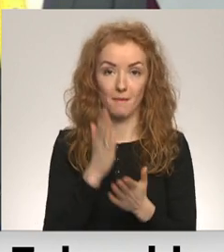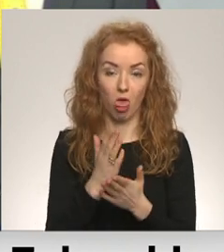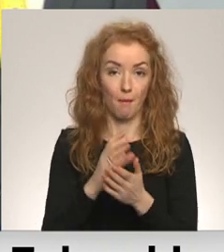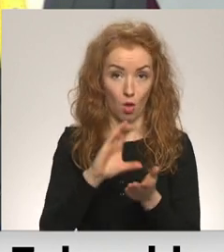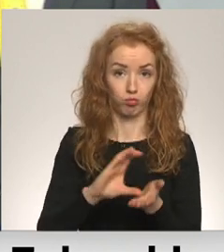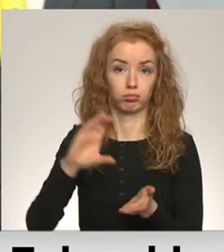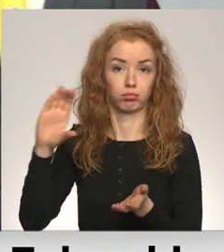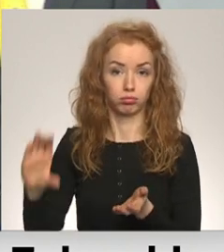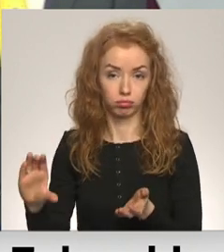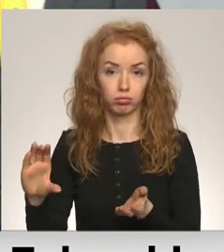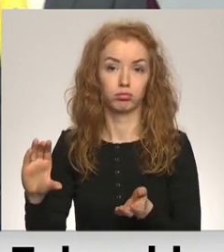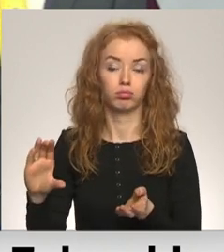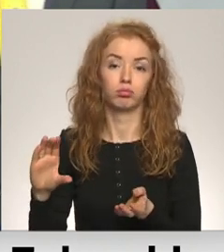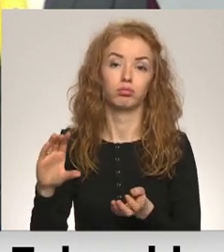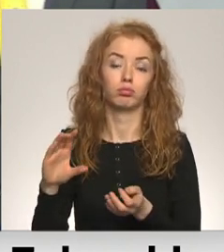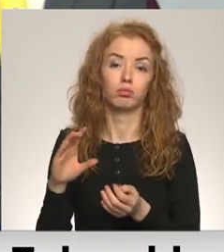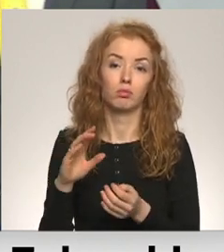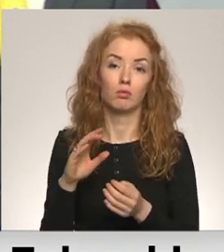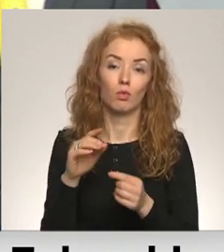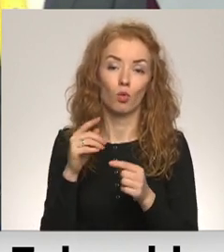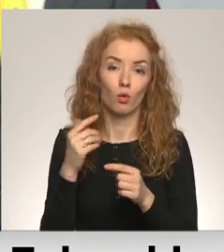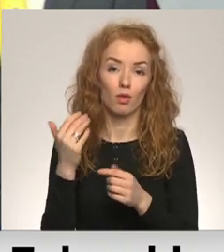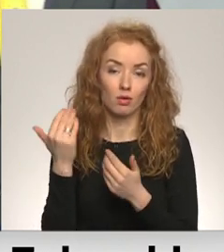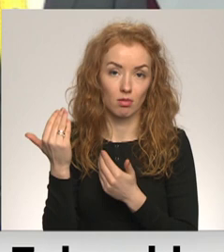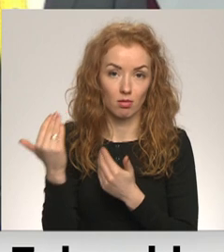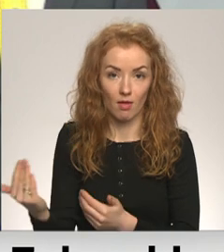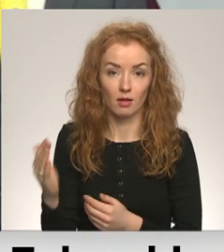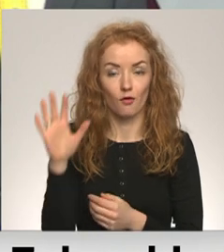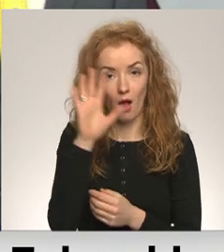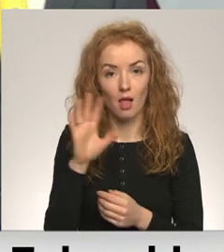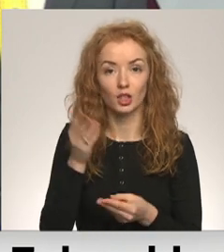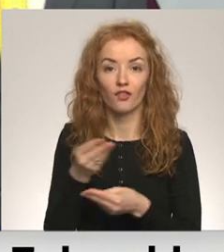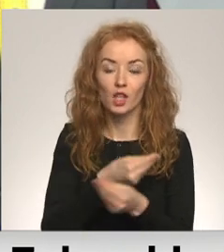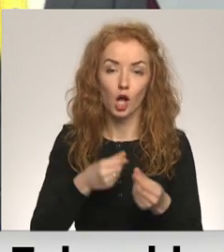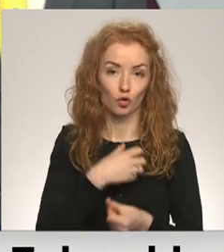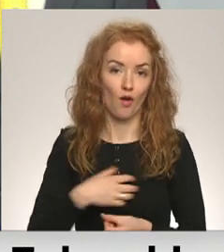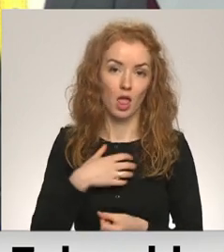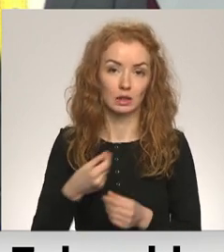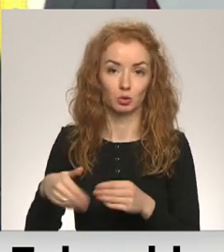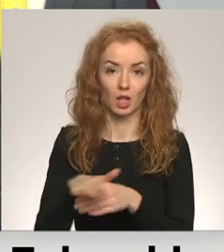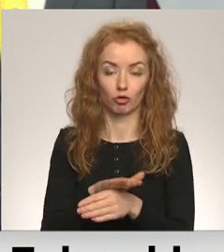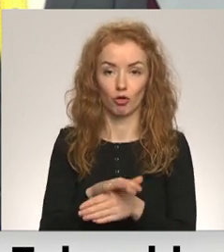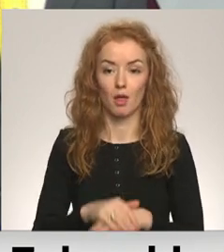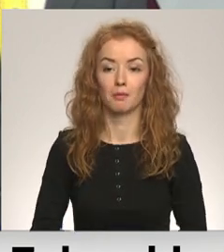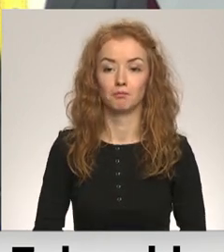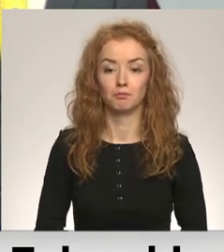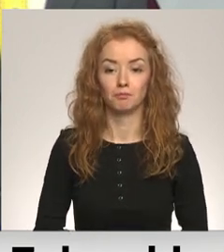Ukrainai tās, teiksim, valsts finanšu vajadzību sekšanai.